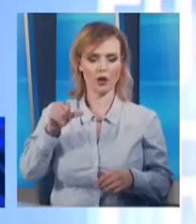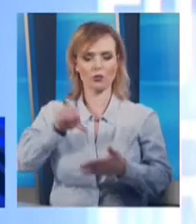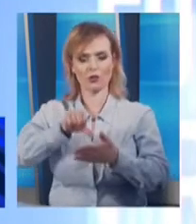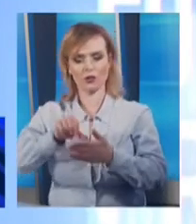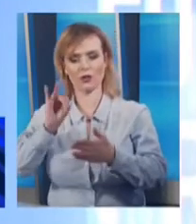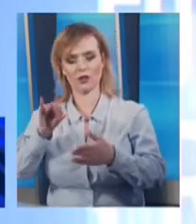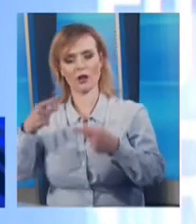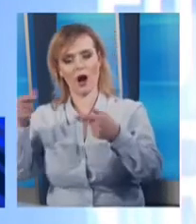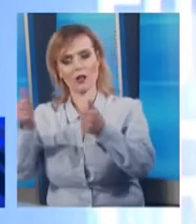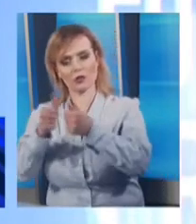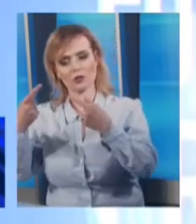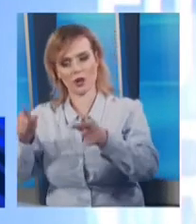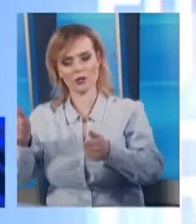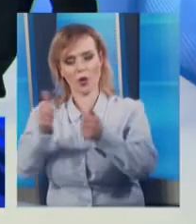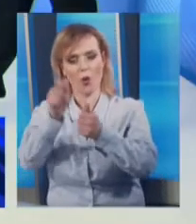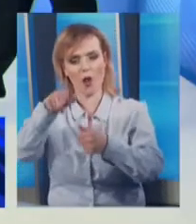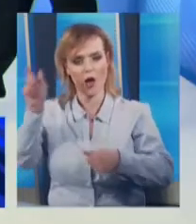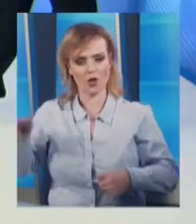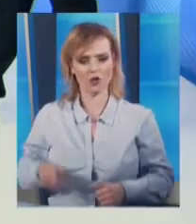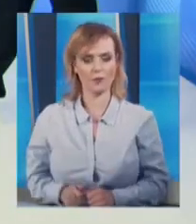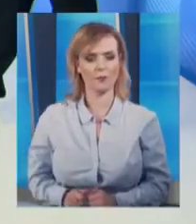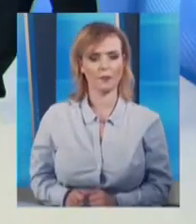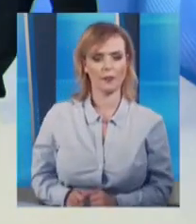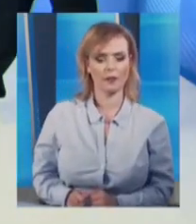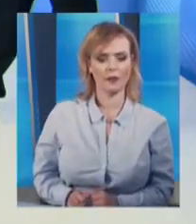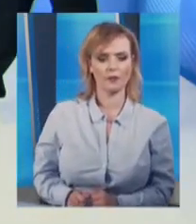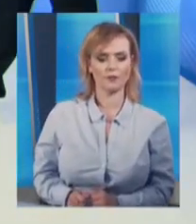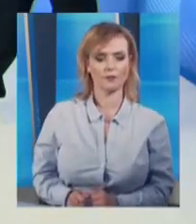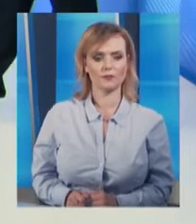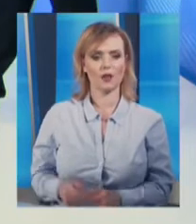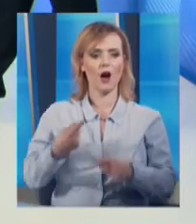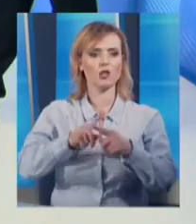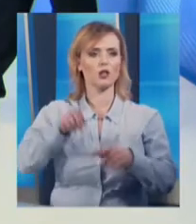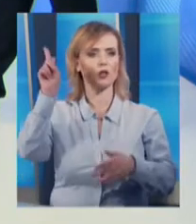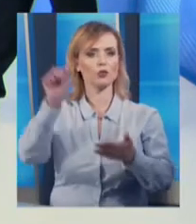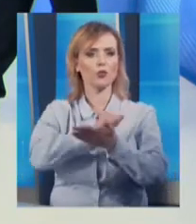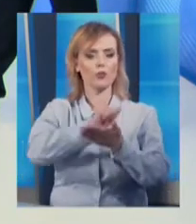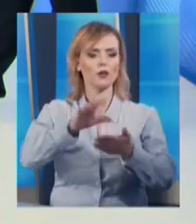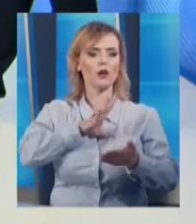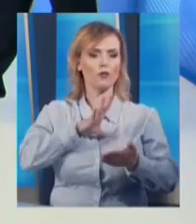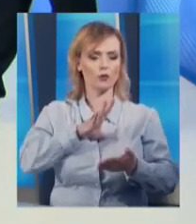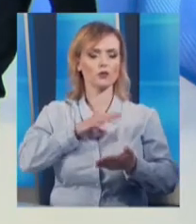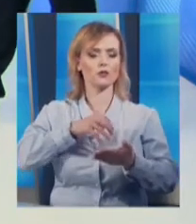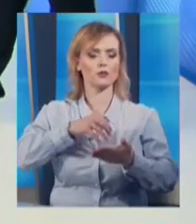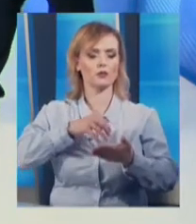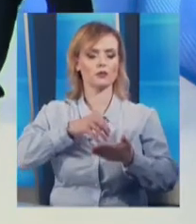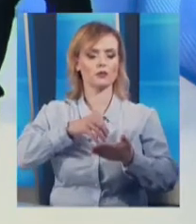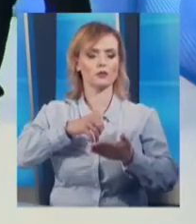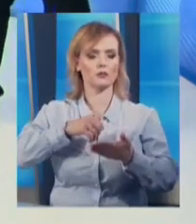studio și din fracțiunile parlamentare. În ceea ce privește declarația aceea adoptată de Parlament, da? De stat